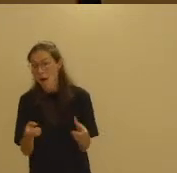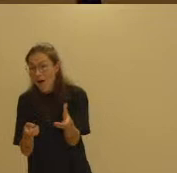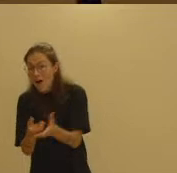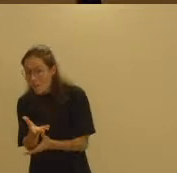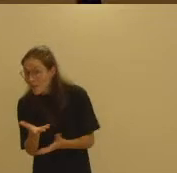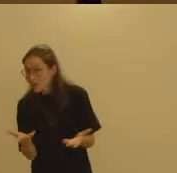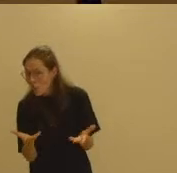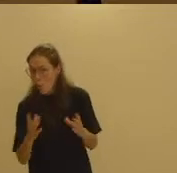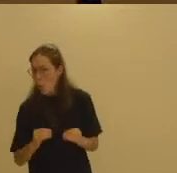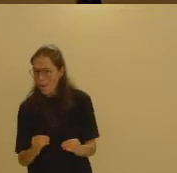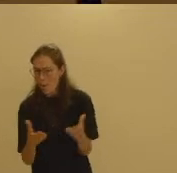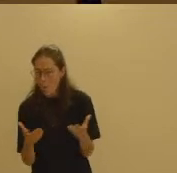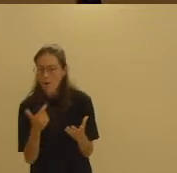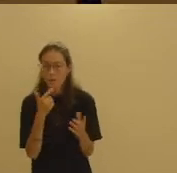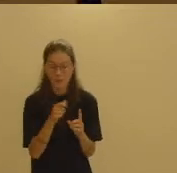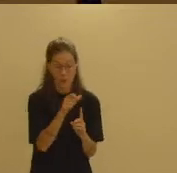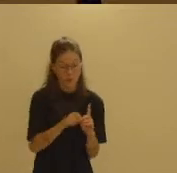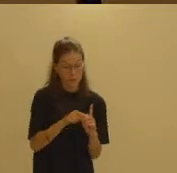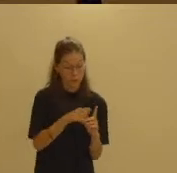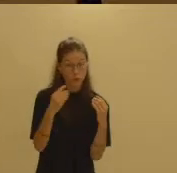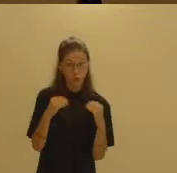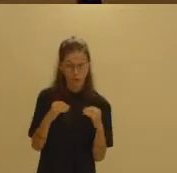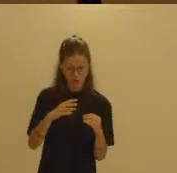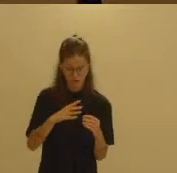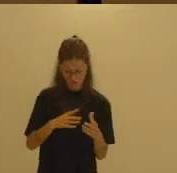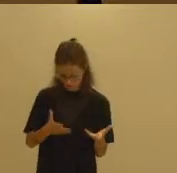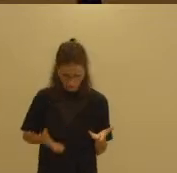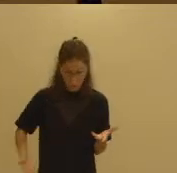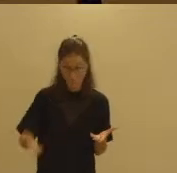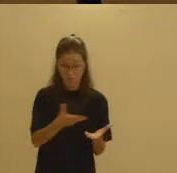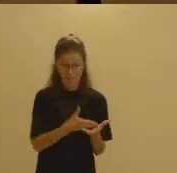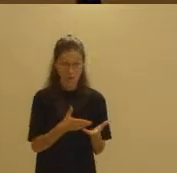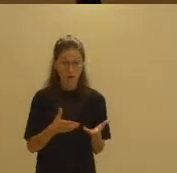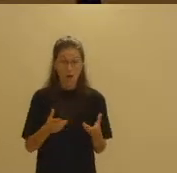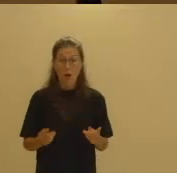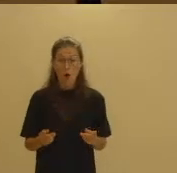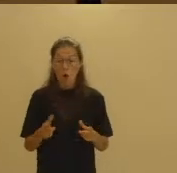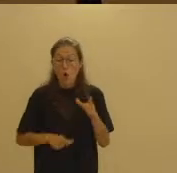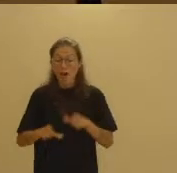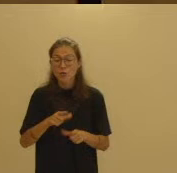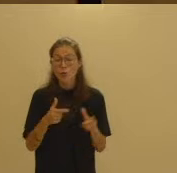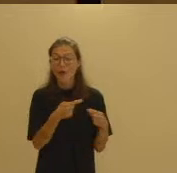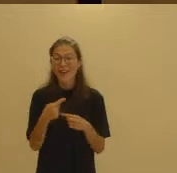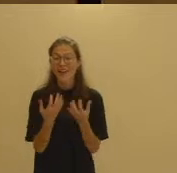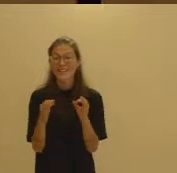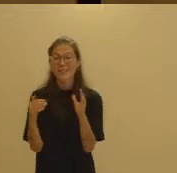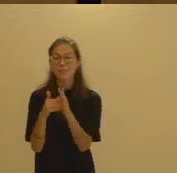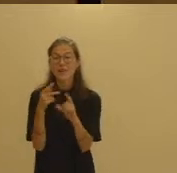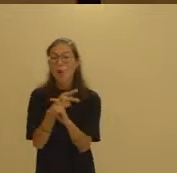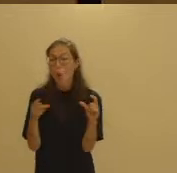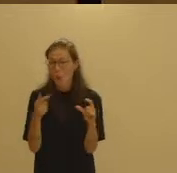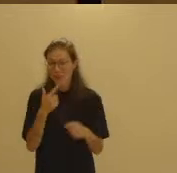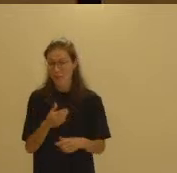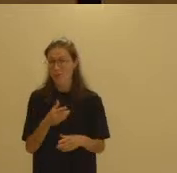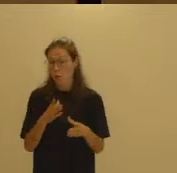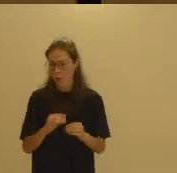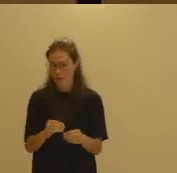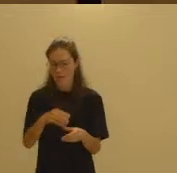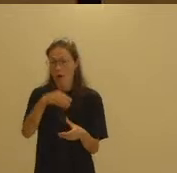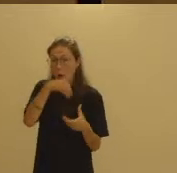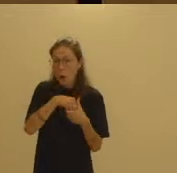un commerçant disposant d'un magasin dont la valeur locative est de 10 000 euros, cela fait une économie de 409